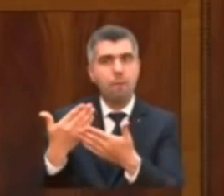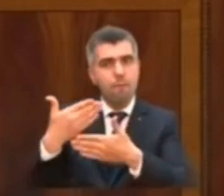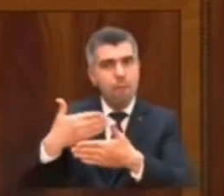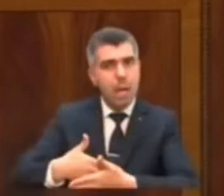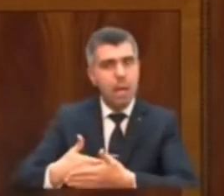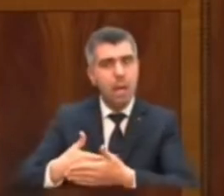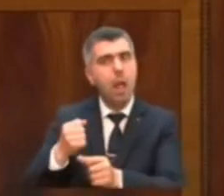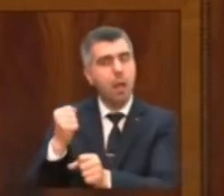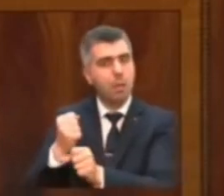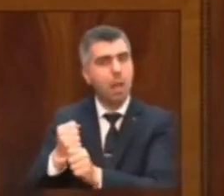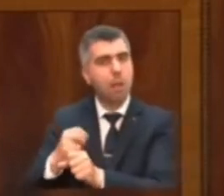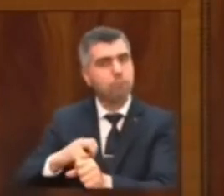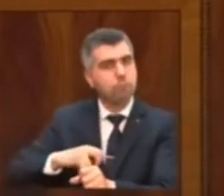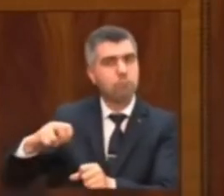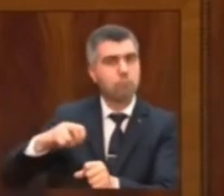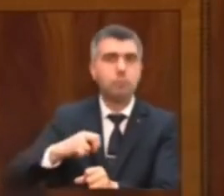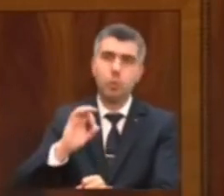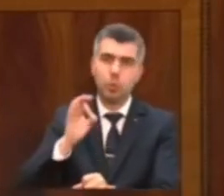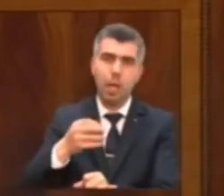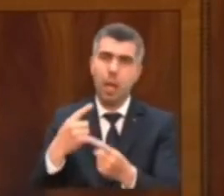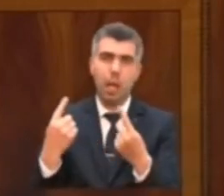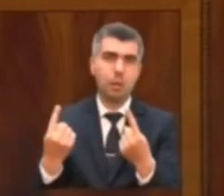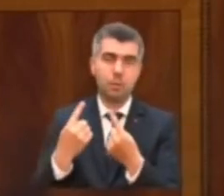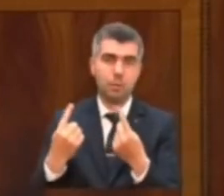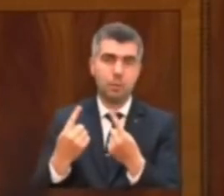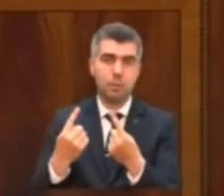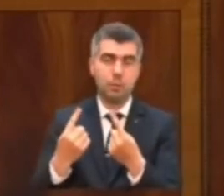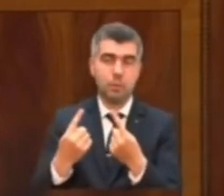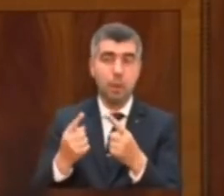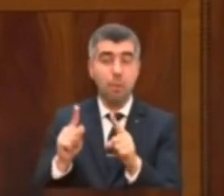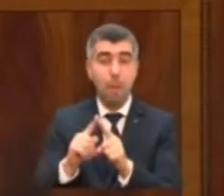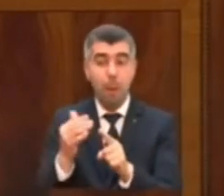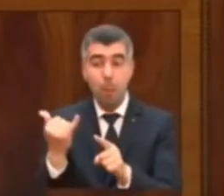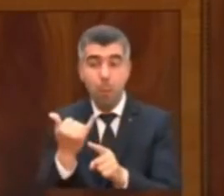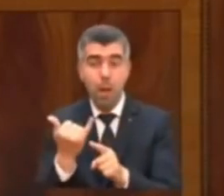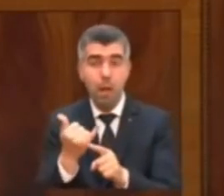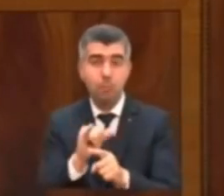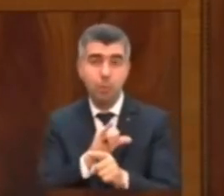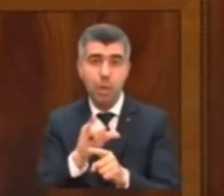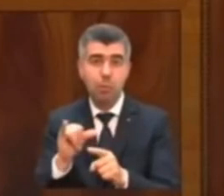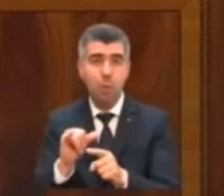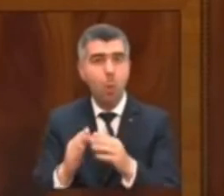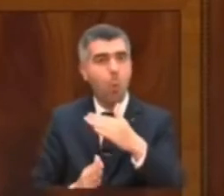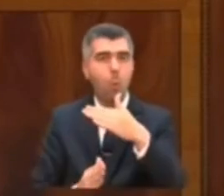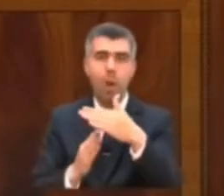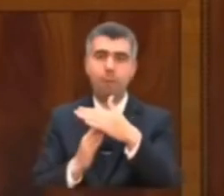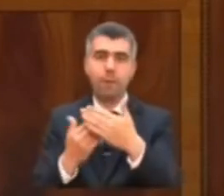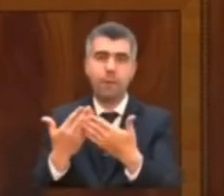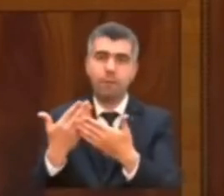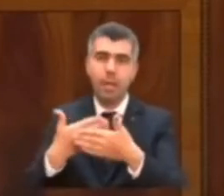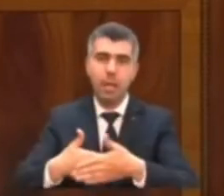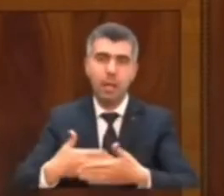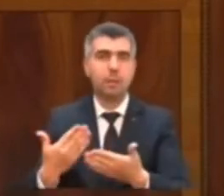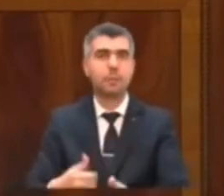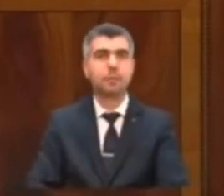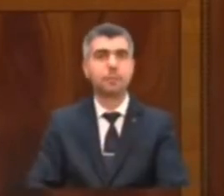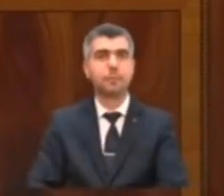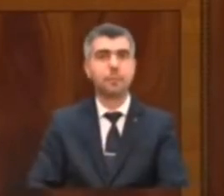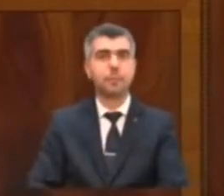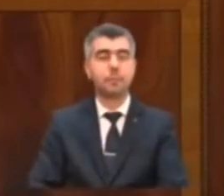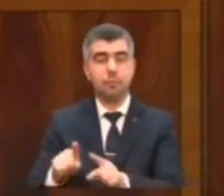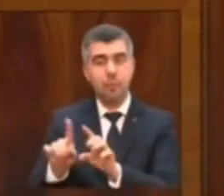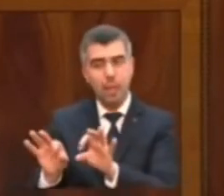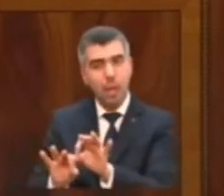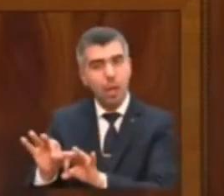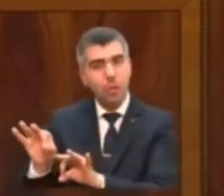راه كاينة وكتسمح بها، ولكن اللي ماشي ضروري خصو يوقف بالليل. وبالتالي هو إجراء